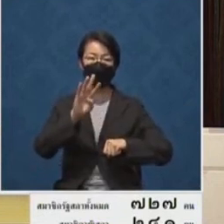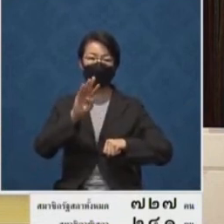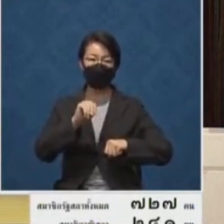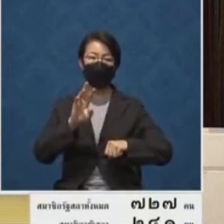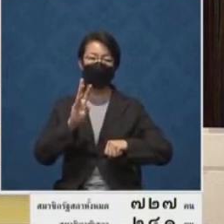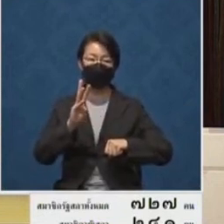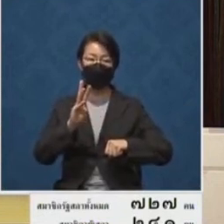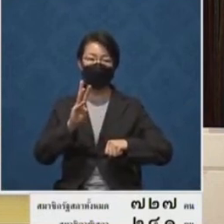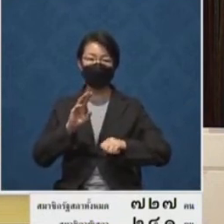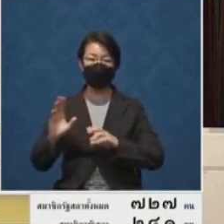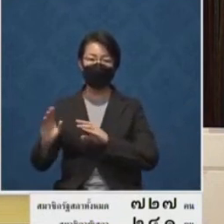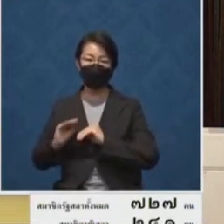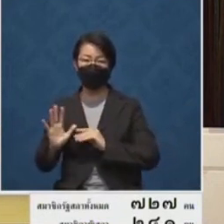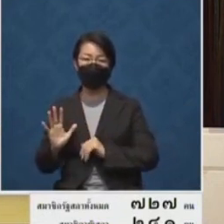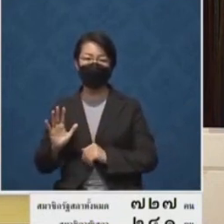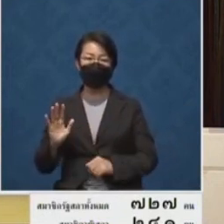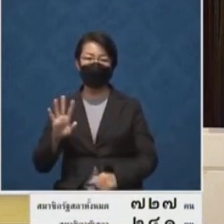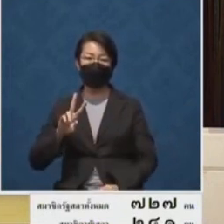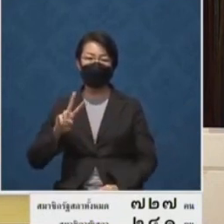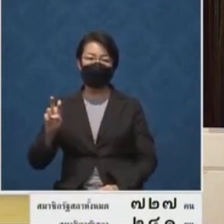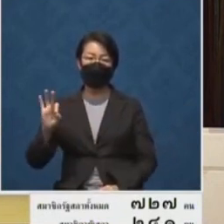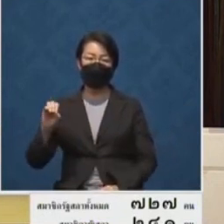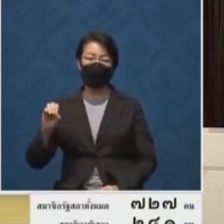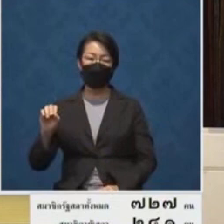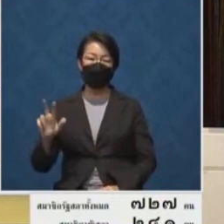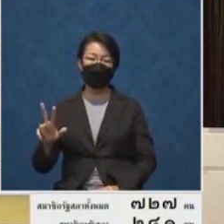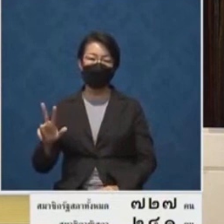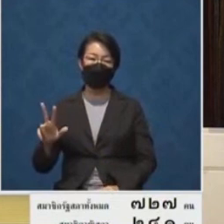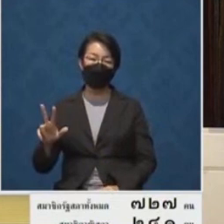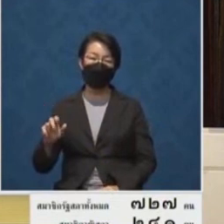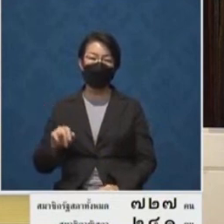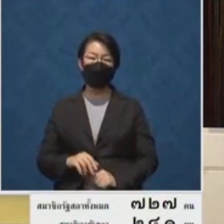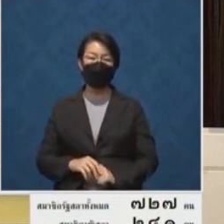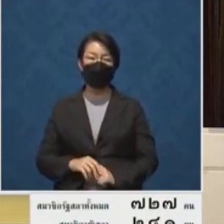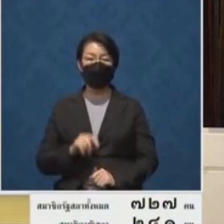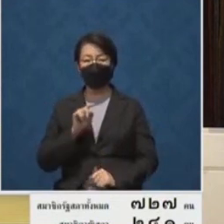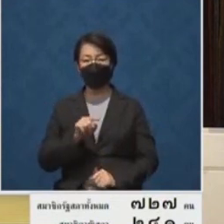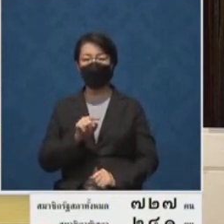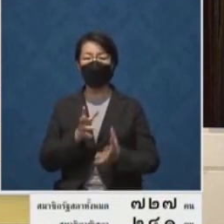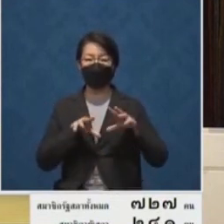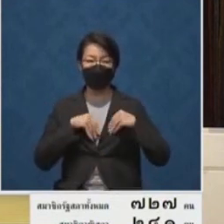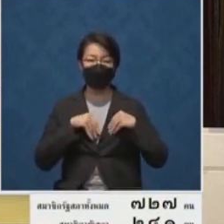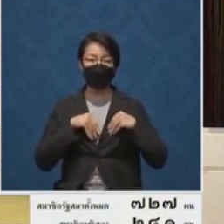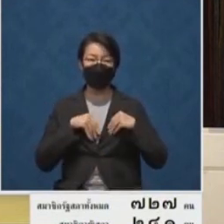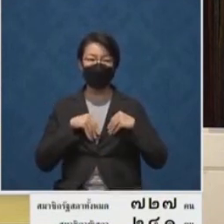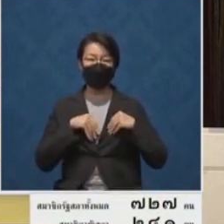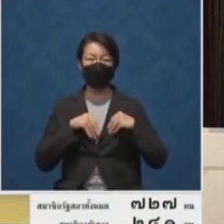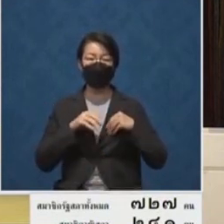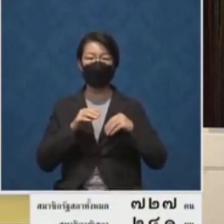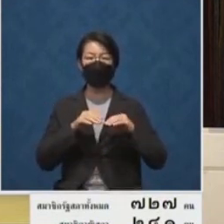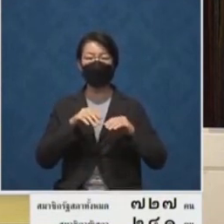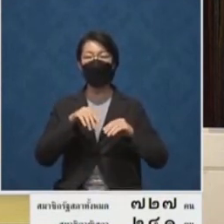คะแนนรับหลักการ346ไม่รับหลักการ292คะแน